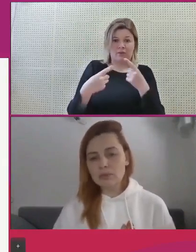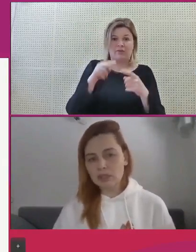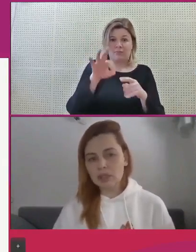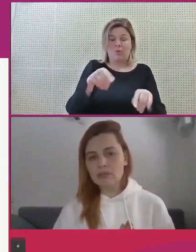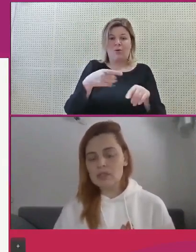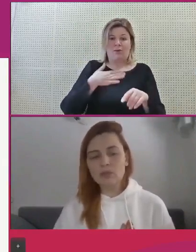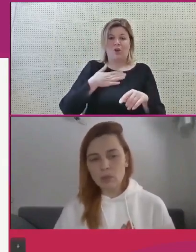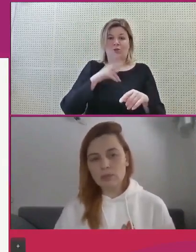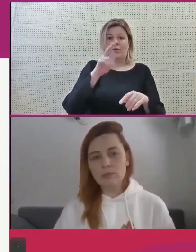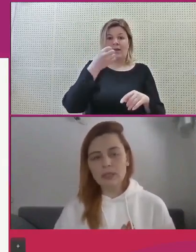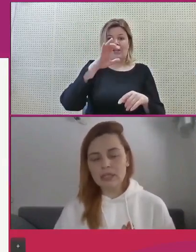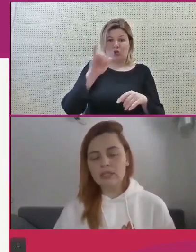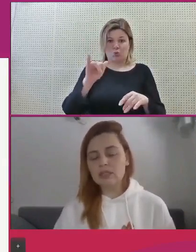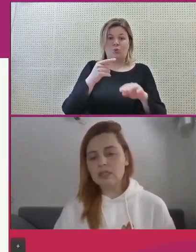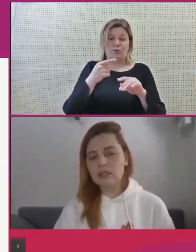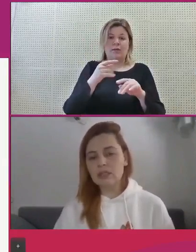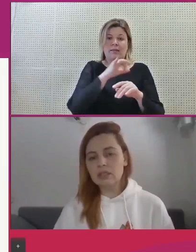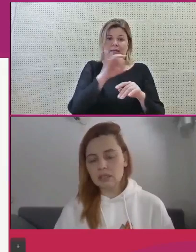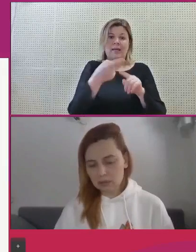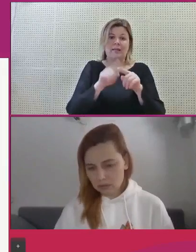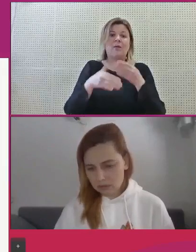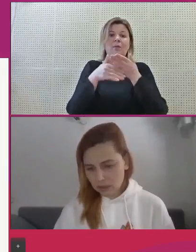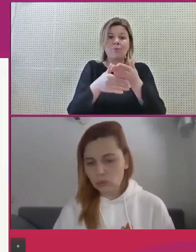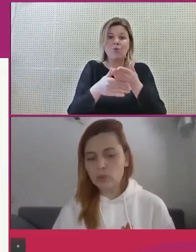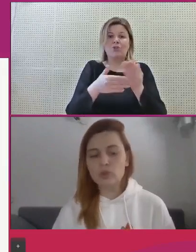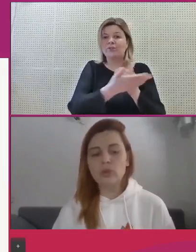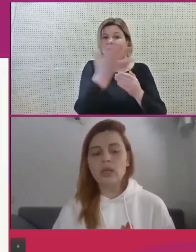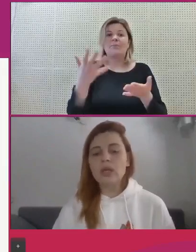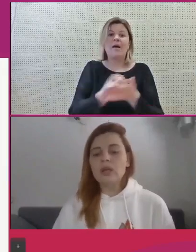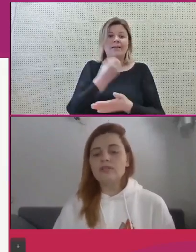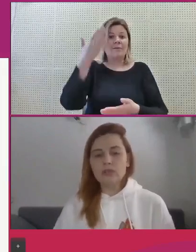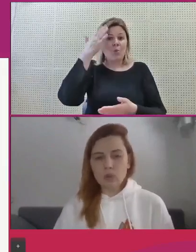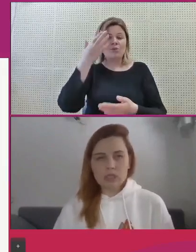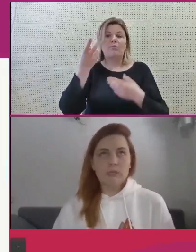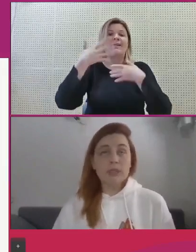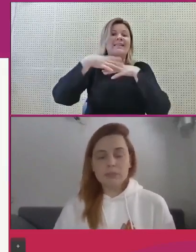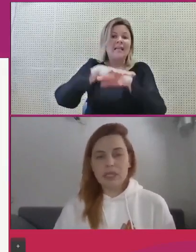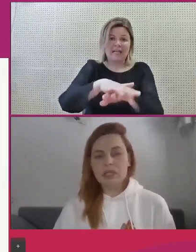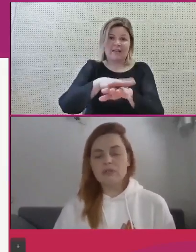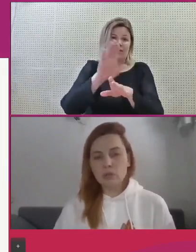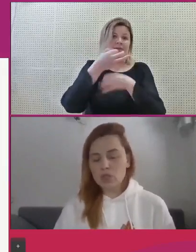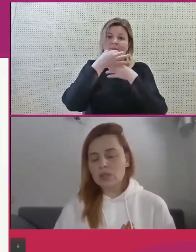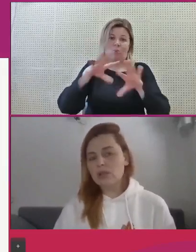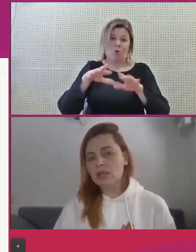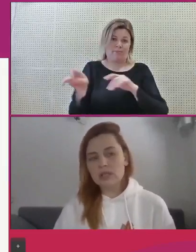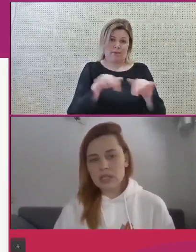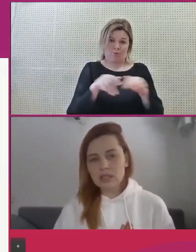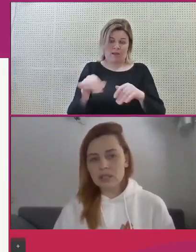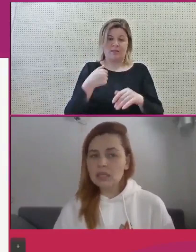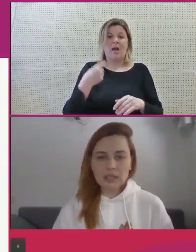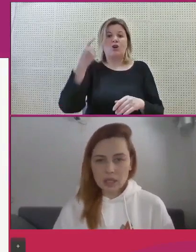найти способы интегрироваться в любое мероприятие. И я думаю, что в 95%